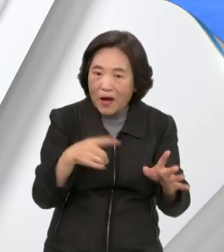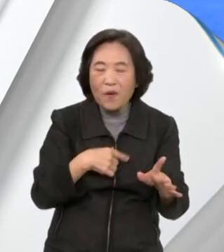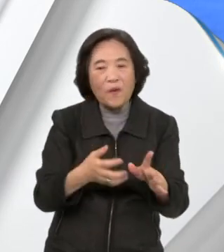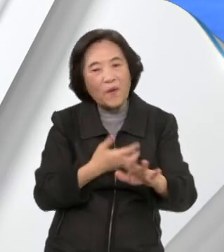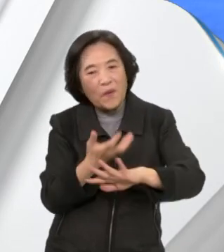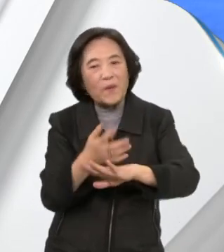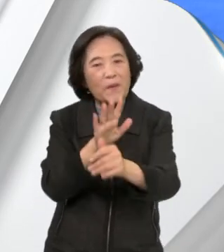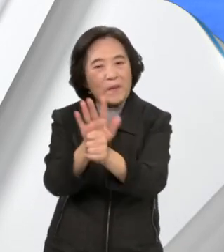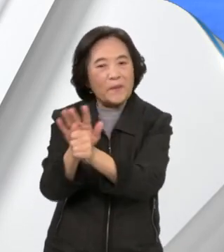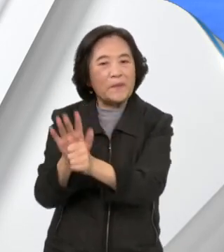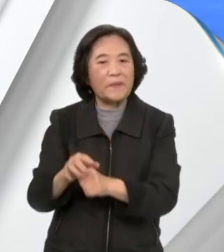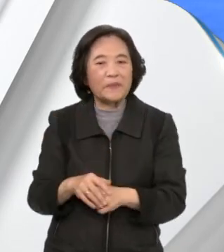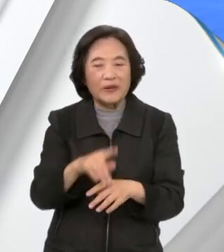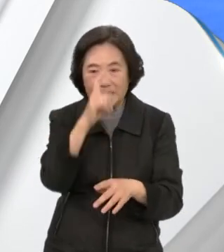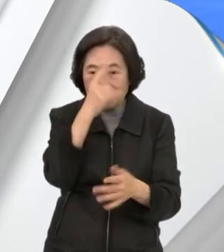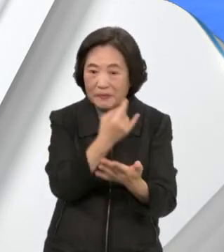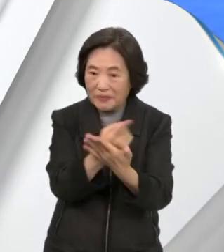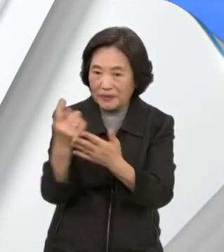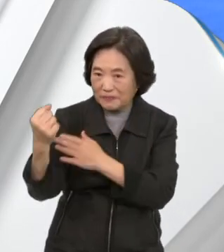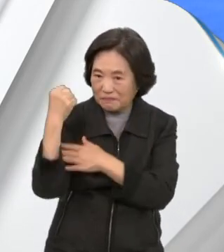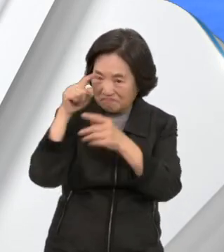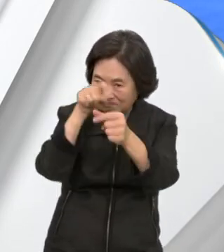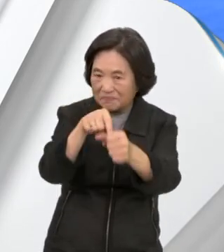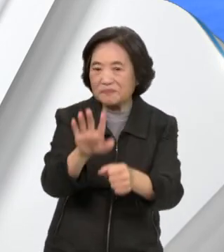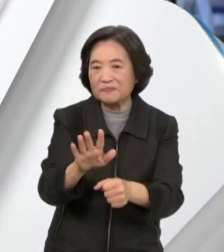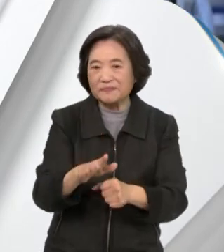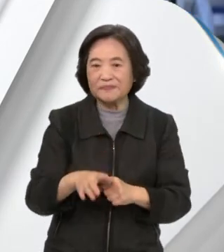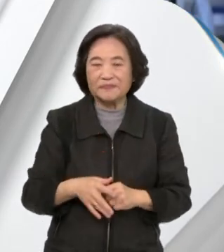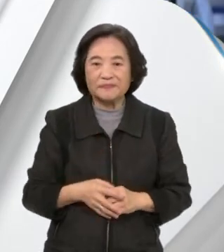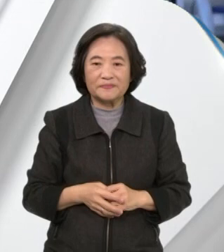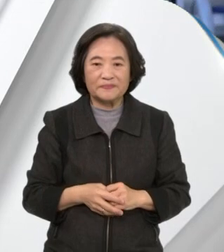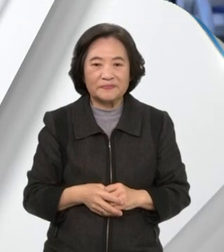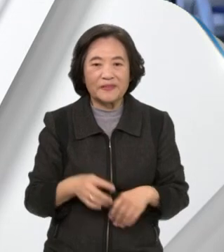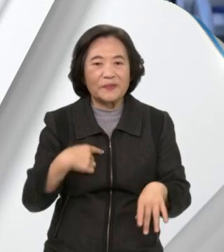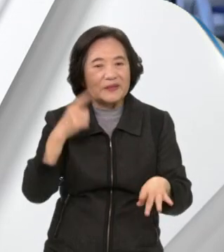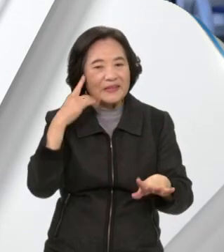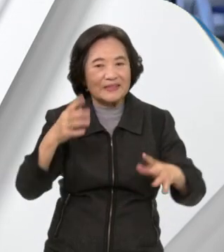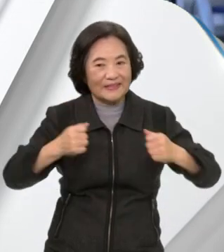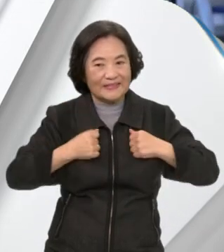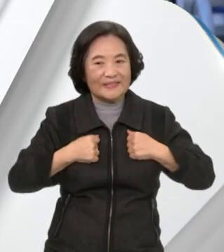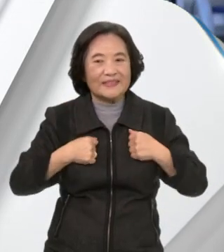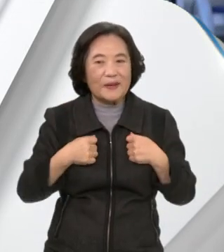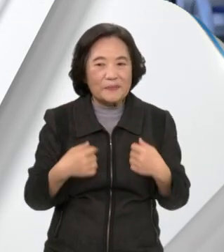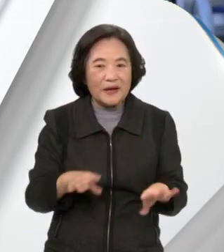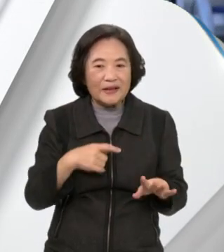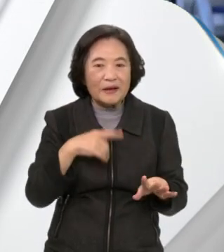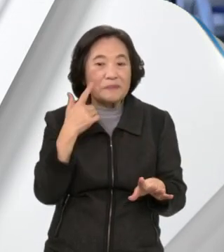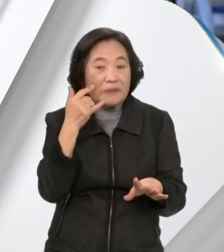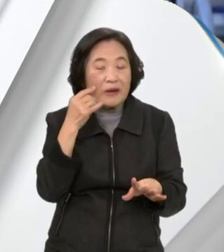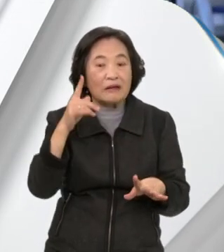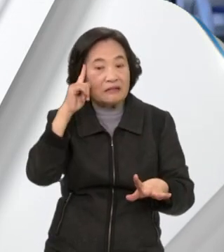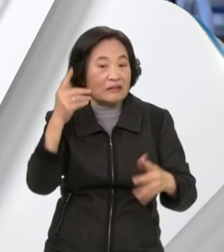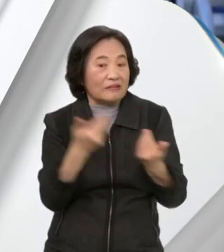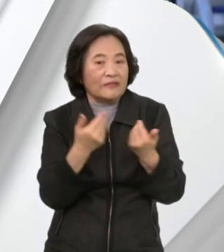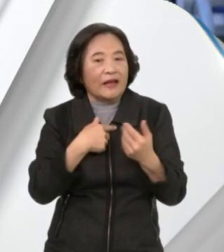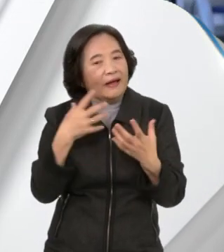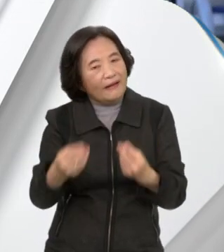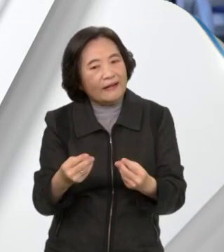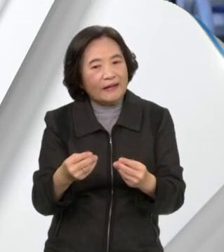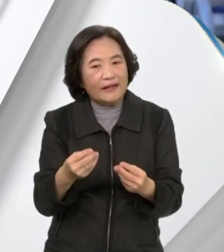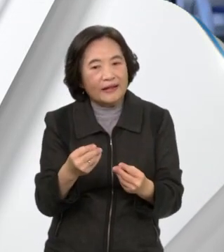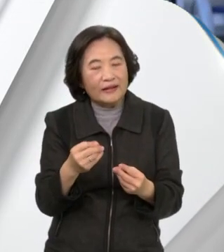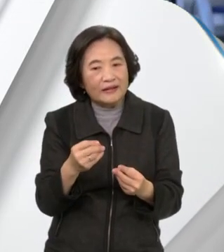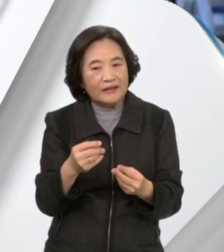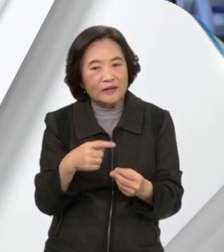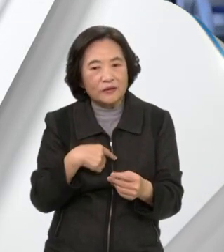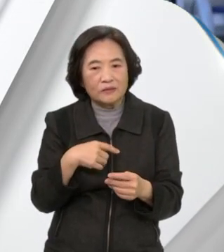领学体，本大家有达标的目标。 然后想说来练一下，然后就爸妈反对就算了，然后我